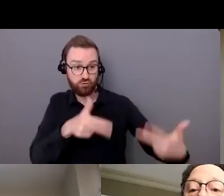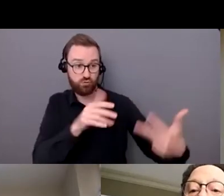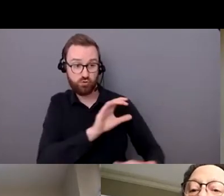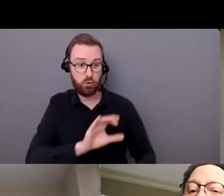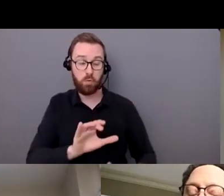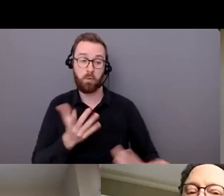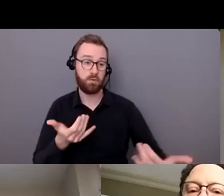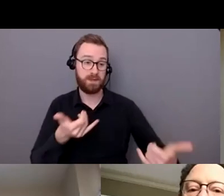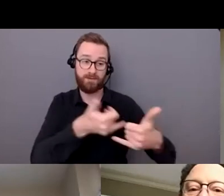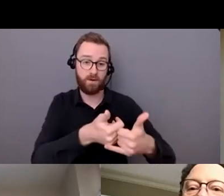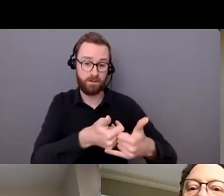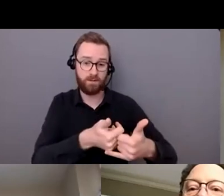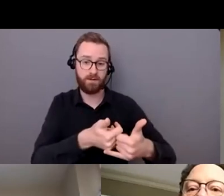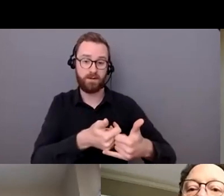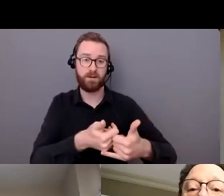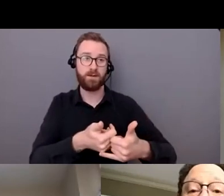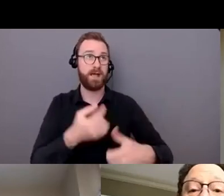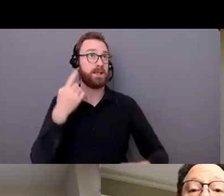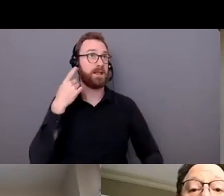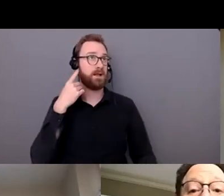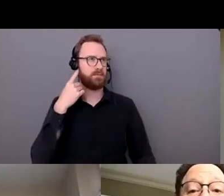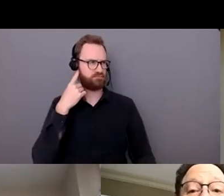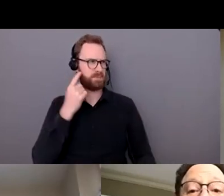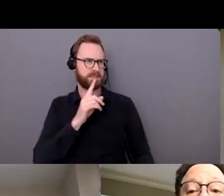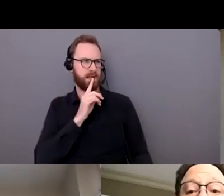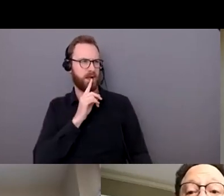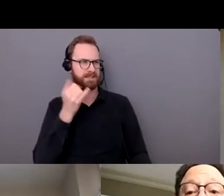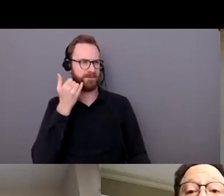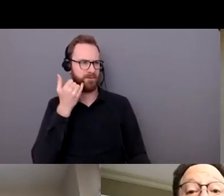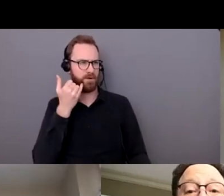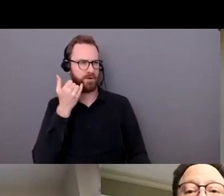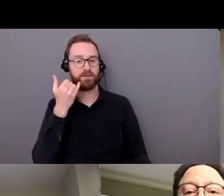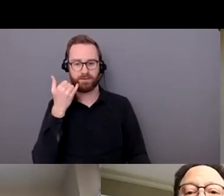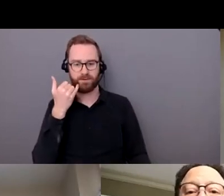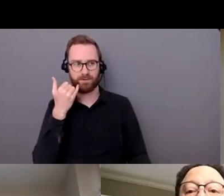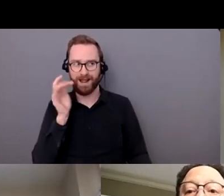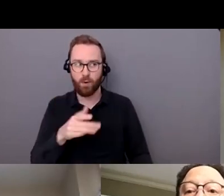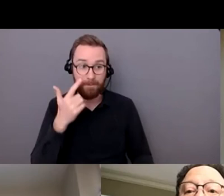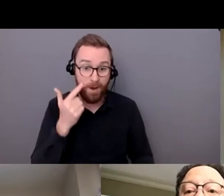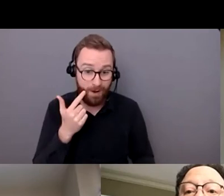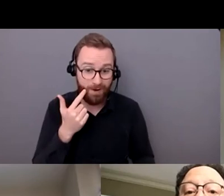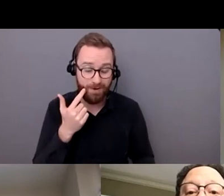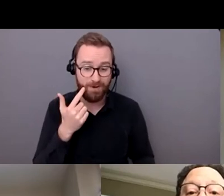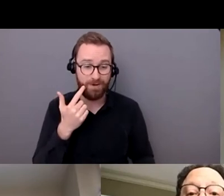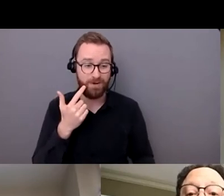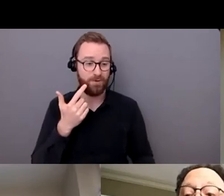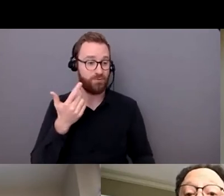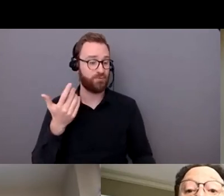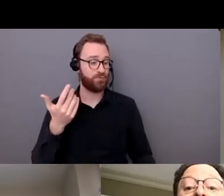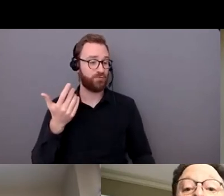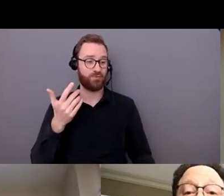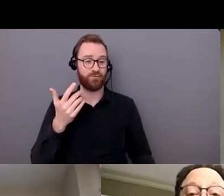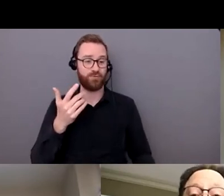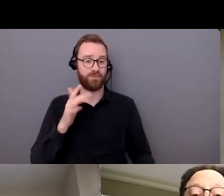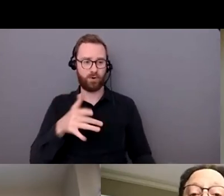téléphone. Donc, un silence au téléphone est peut-être révélateur que la personne pleure. Peut-être que la personne a un